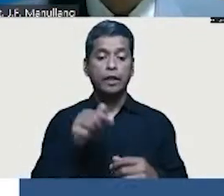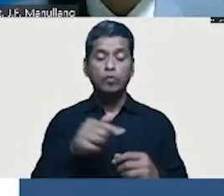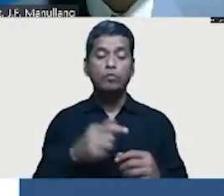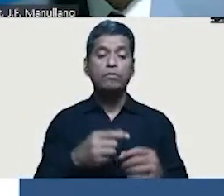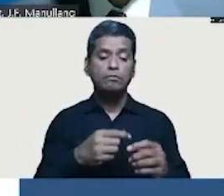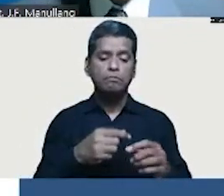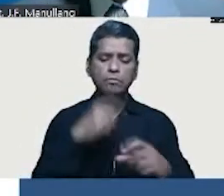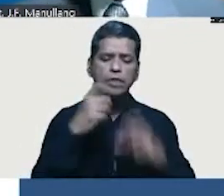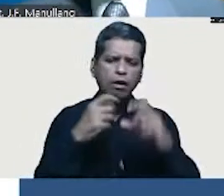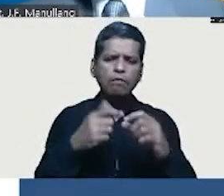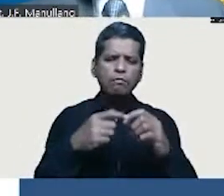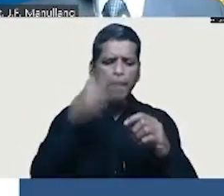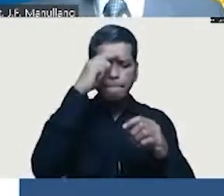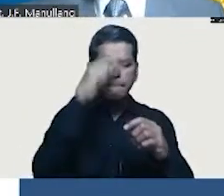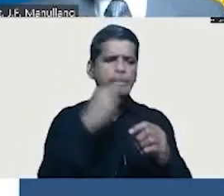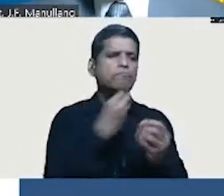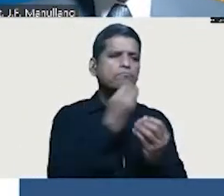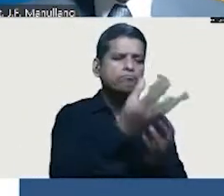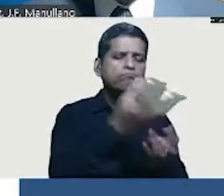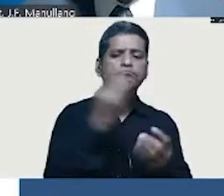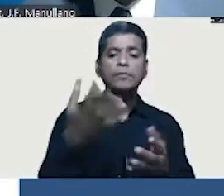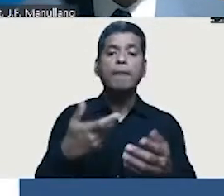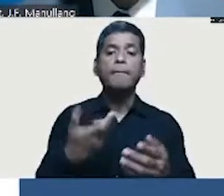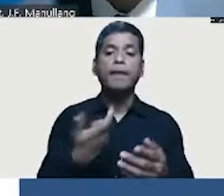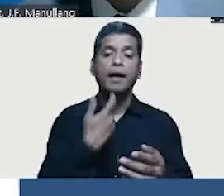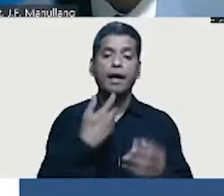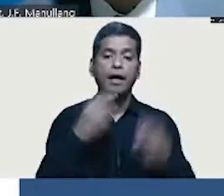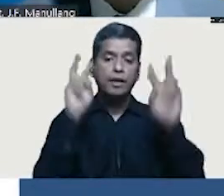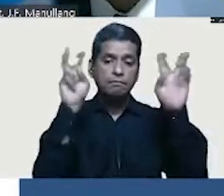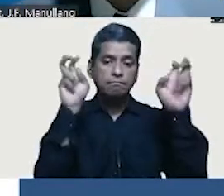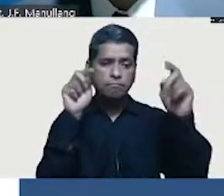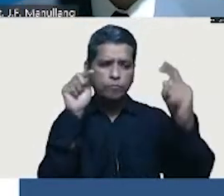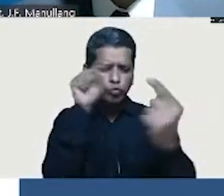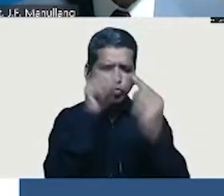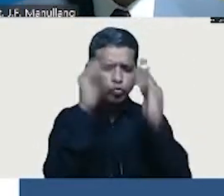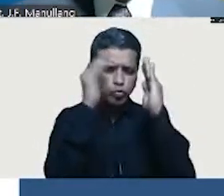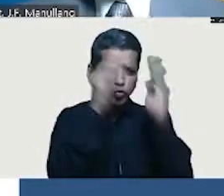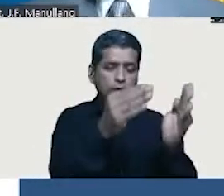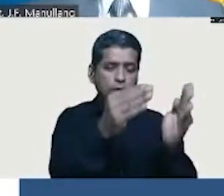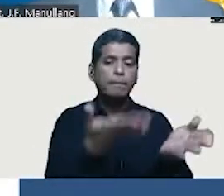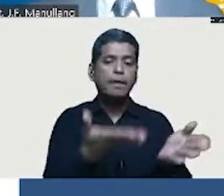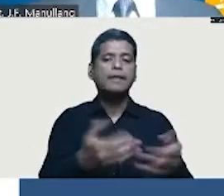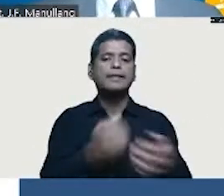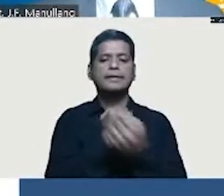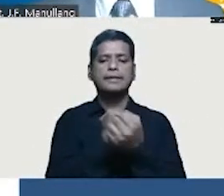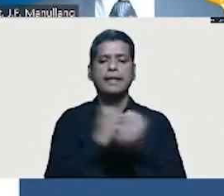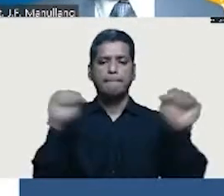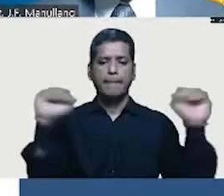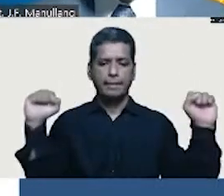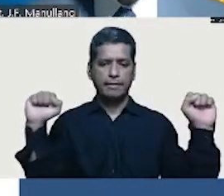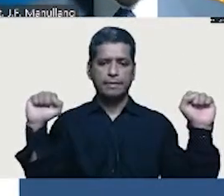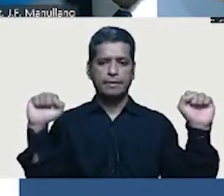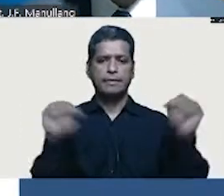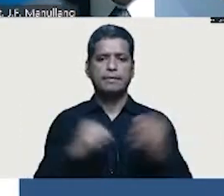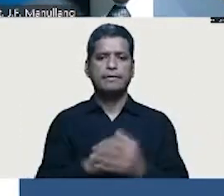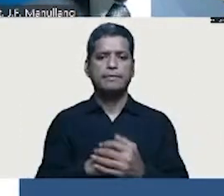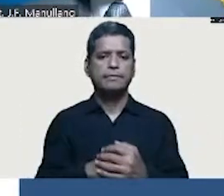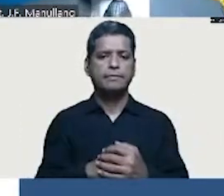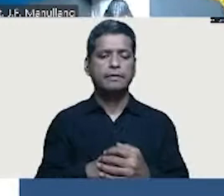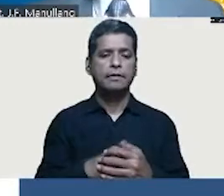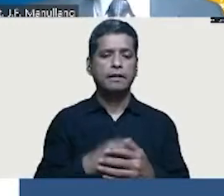ini inti dari pernyataan Tuhan adalah keselamatan ada umatnya dapat mengerti rencana Tuhan